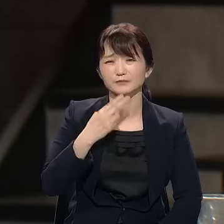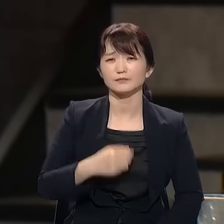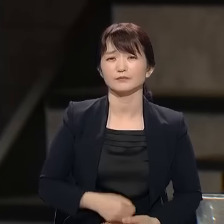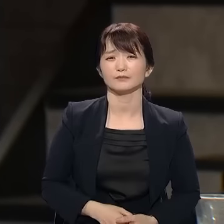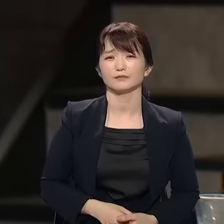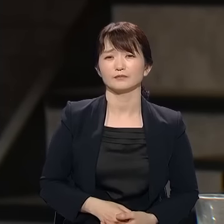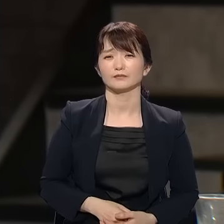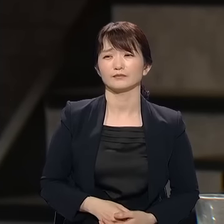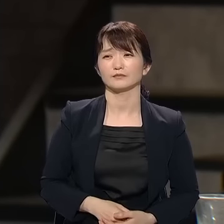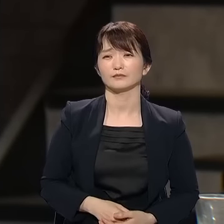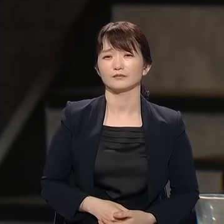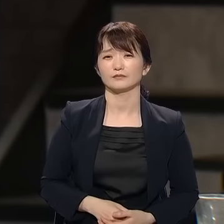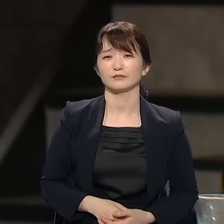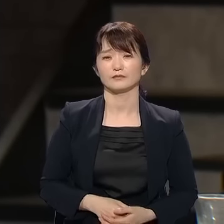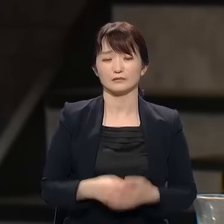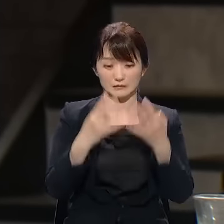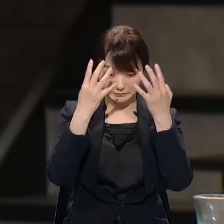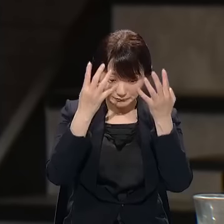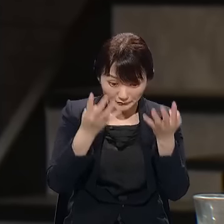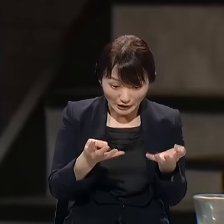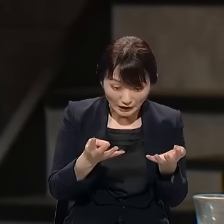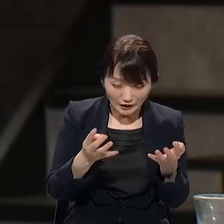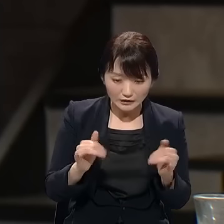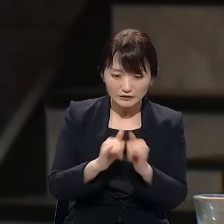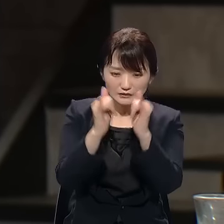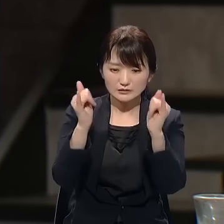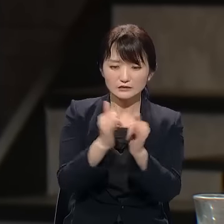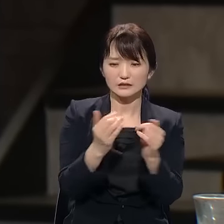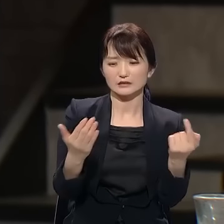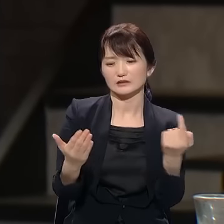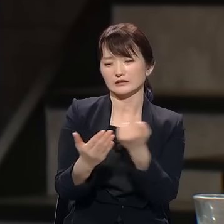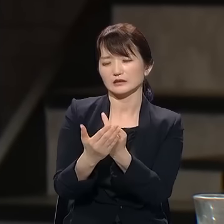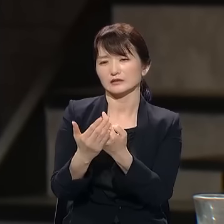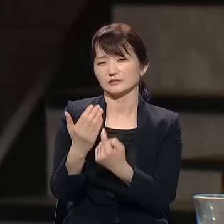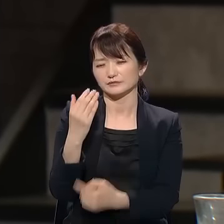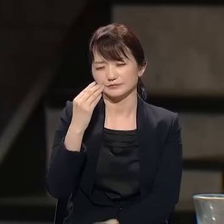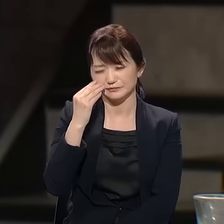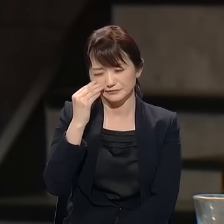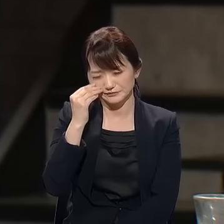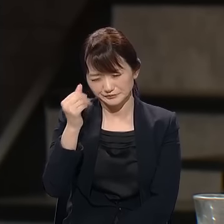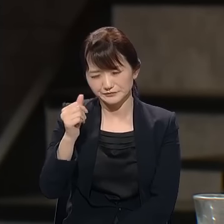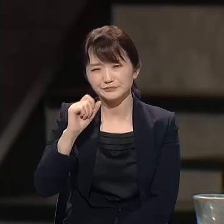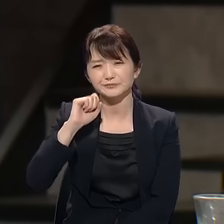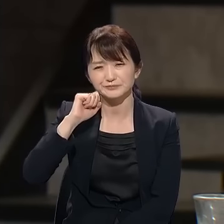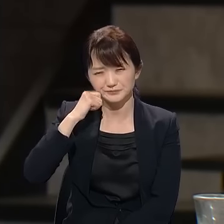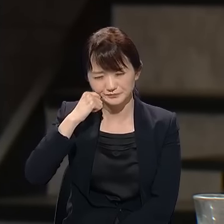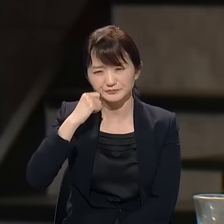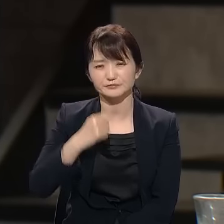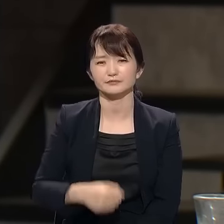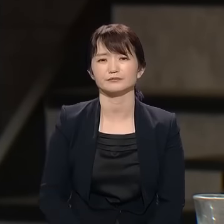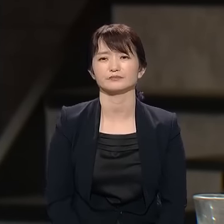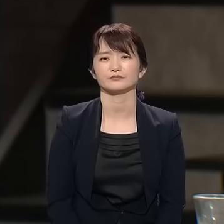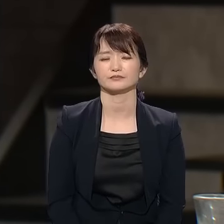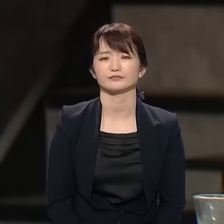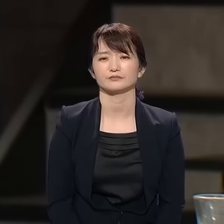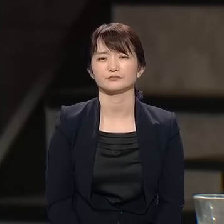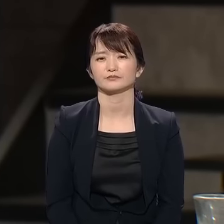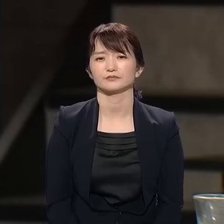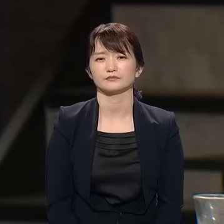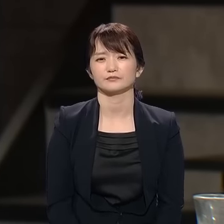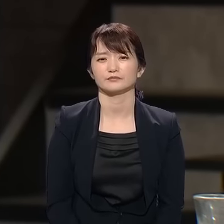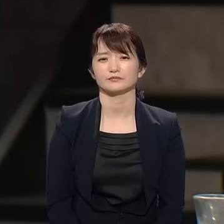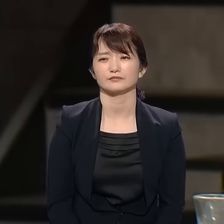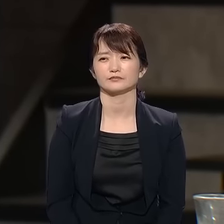쉽게 나중에 또 사회에 나와서 적응할 수가 어 그 상당히 어려운 그런 면이 있기 때문에 정말